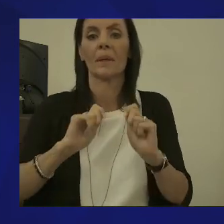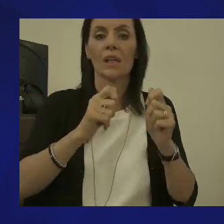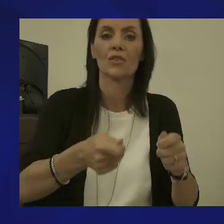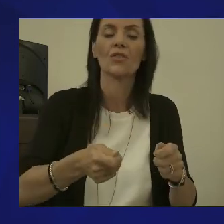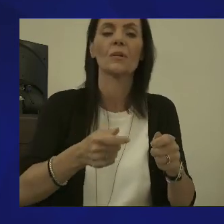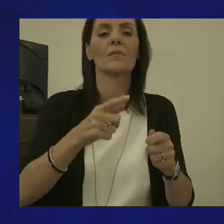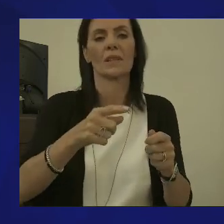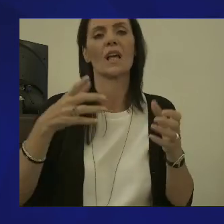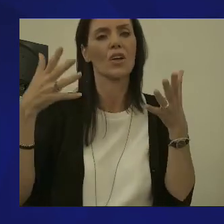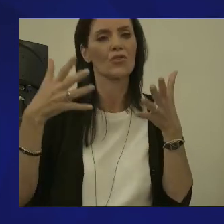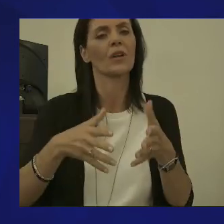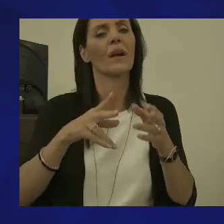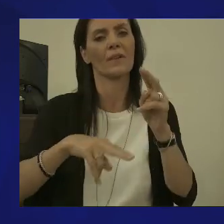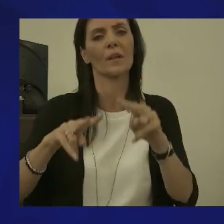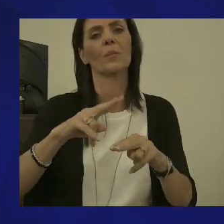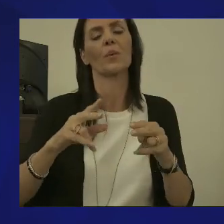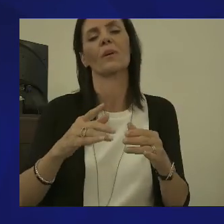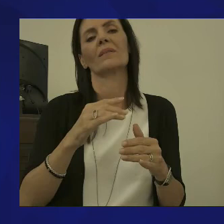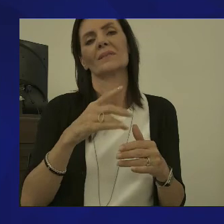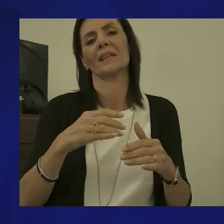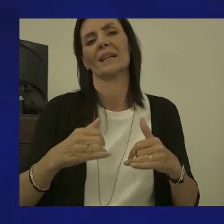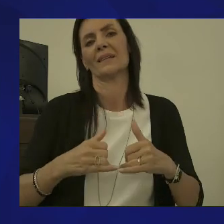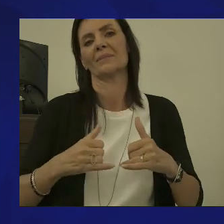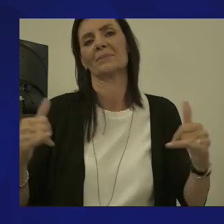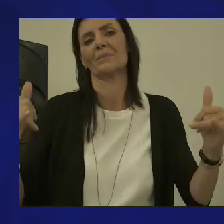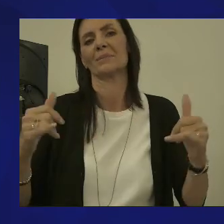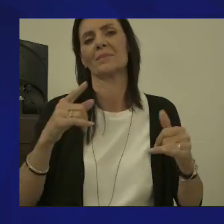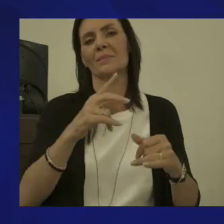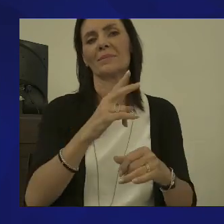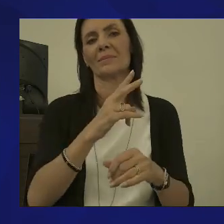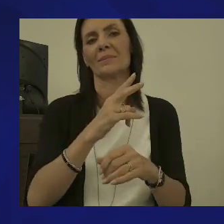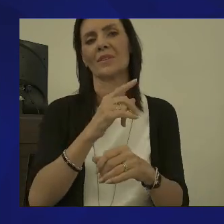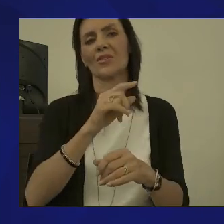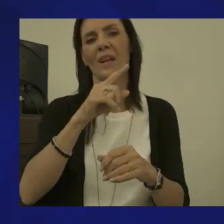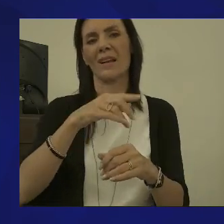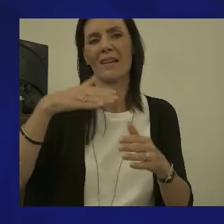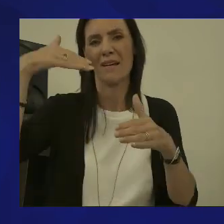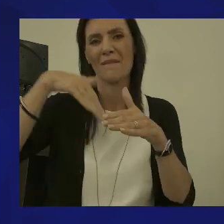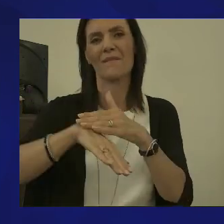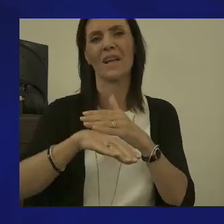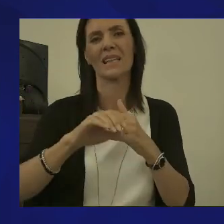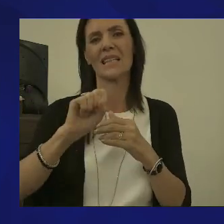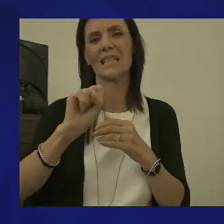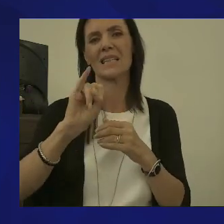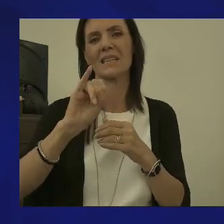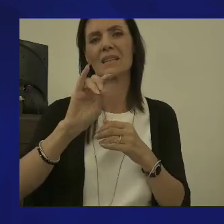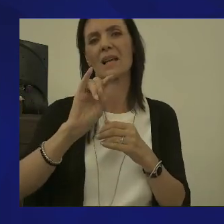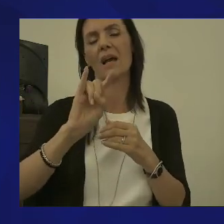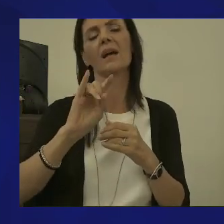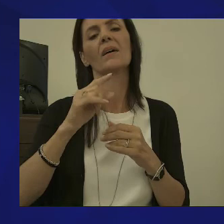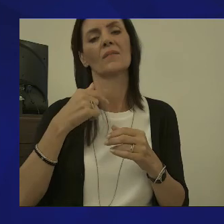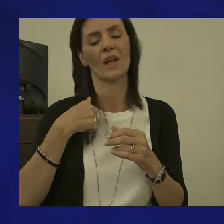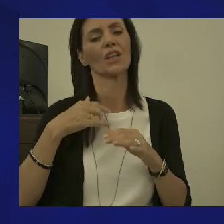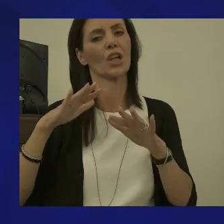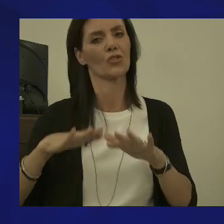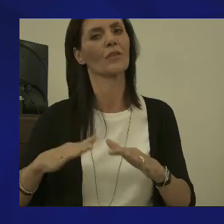להשקעה וטיפול וטיפוח בוואדי שיח וכל מיני פרויקטים נוספים. ובאמת נושא הזה, לי יצא לשבת עם לא